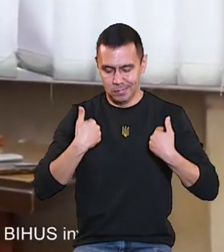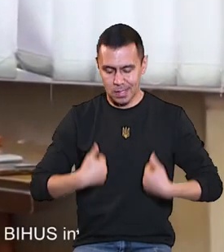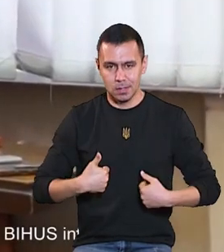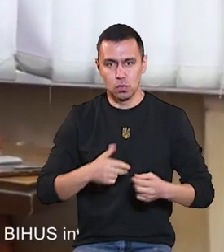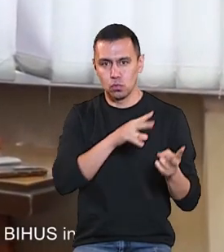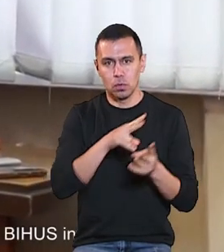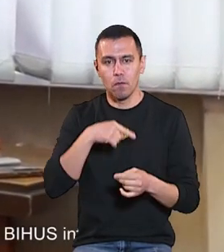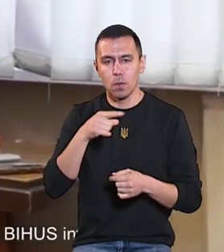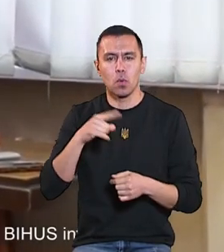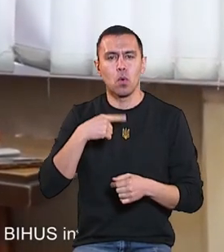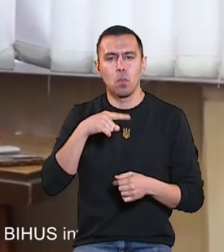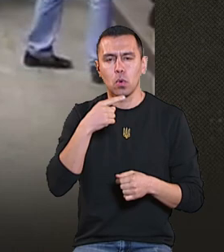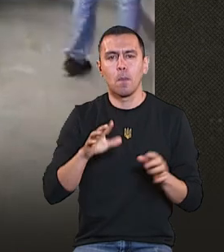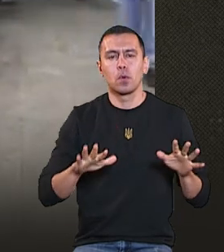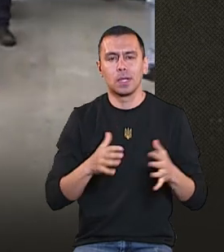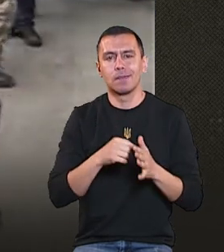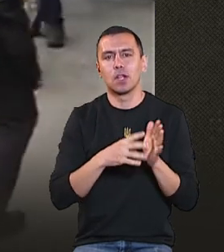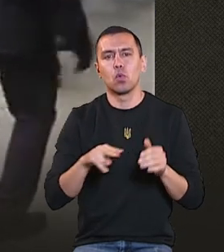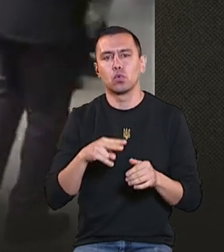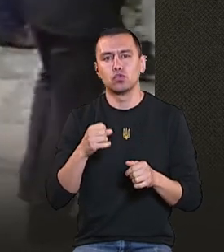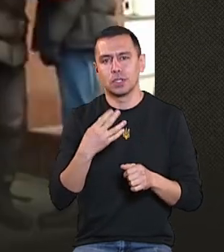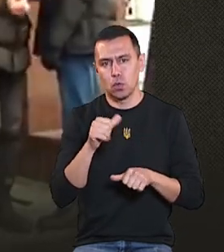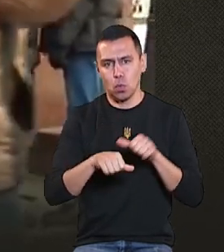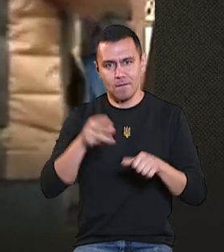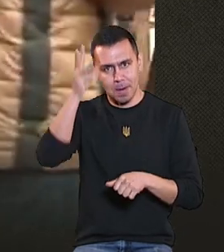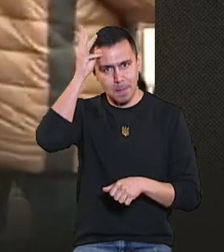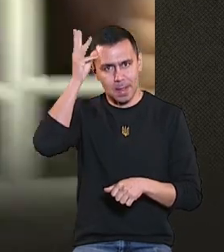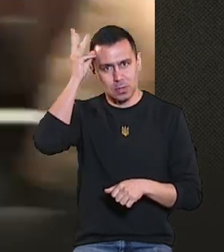Йдеться про події 19 лютого 2014 року у Хмельницькому.